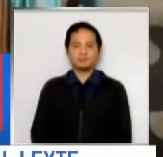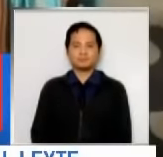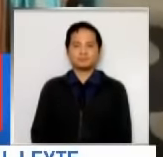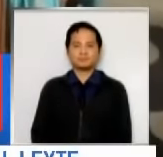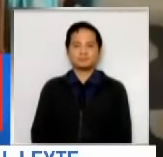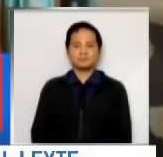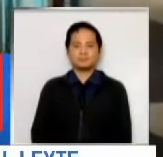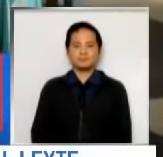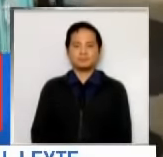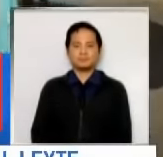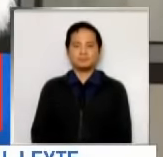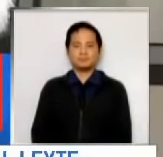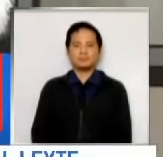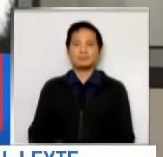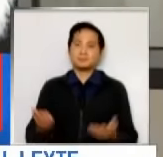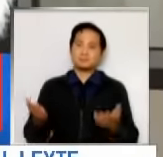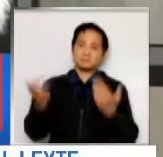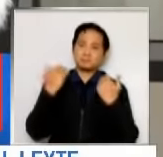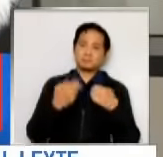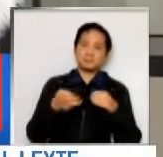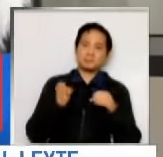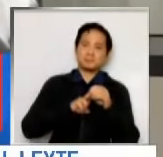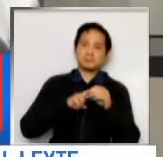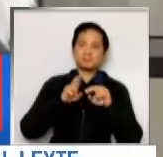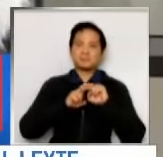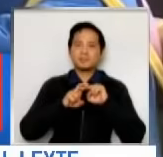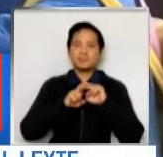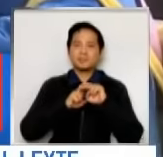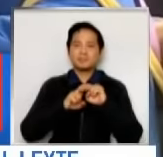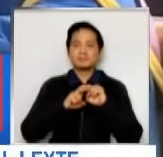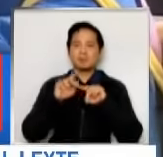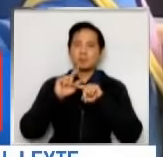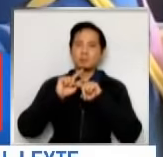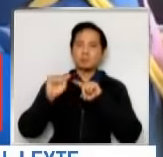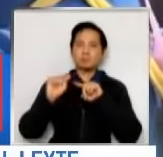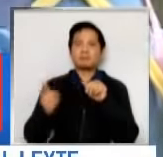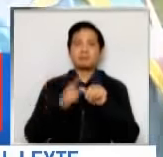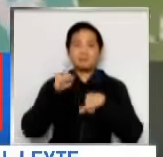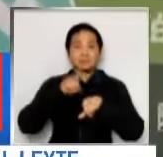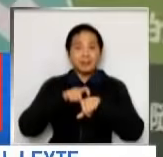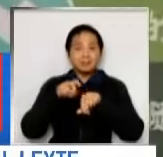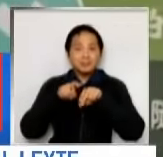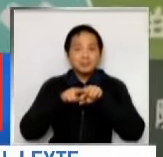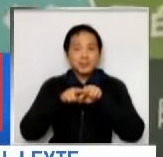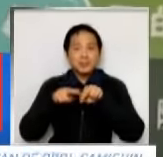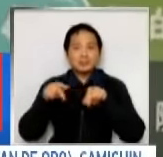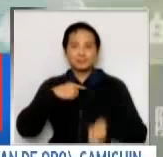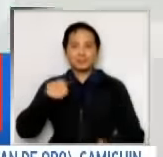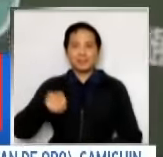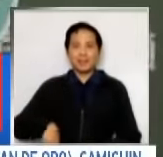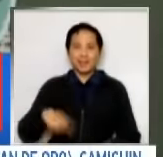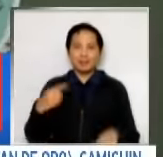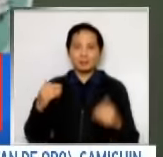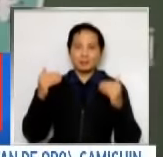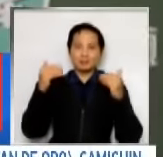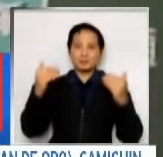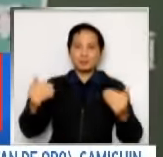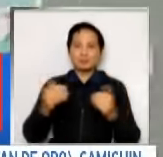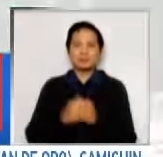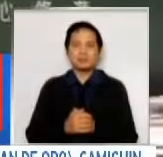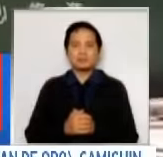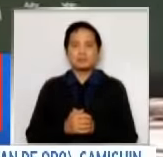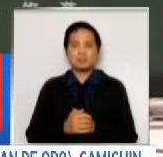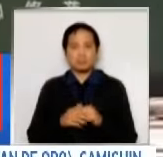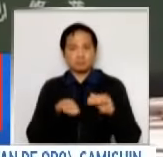All aboard the panda train! Bumiyahe na ang pinakaunang panda-themed tourist train sa China. Sa entrance pa lang, sasalubungin ka na ng cute